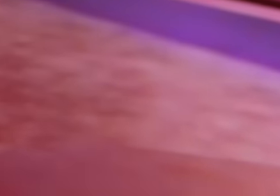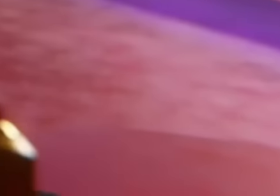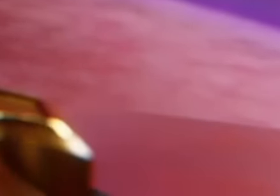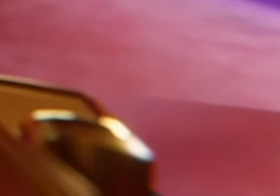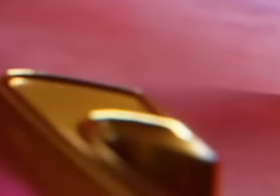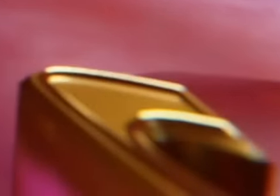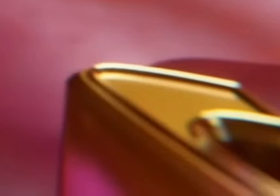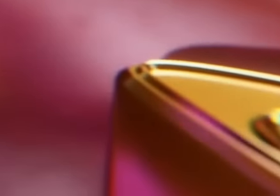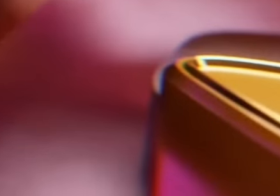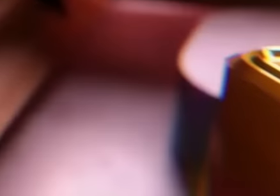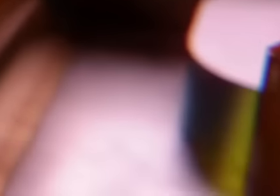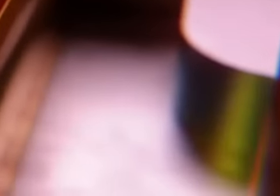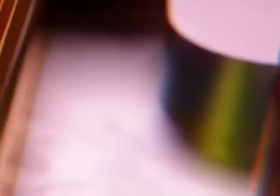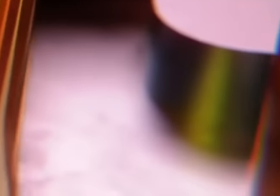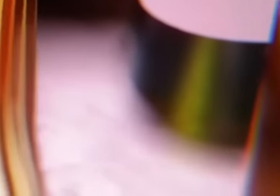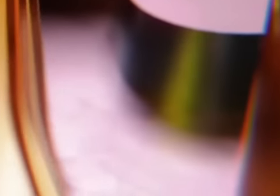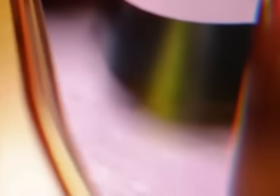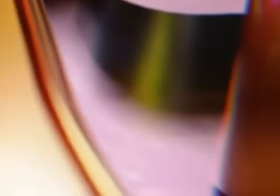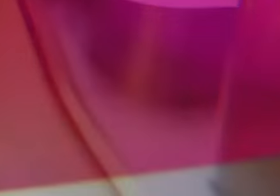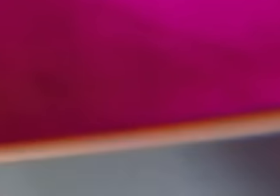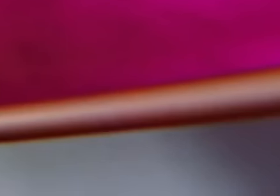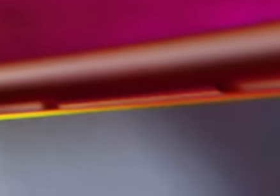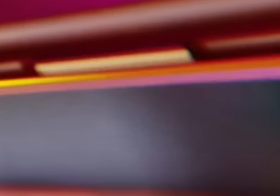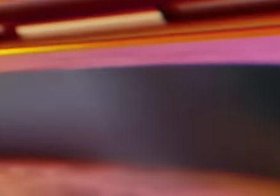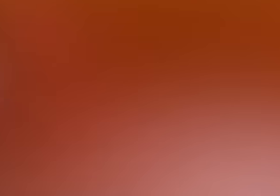ya rabbal alamin